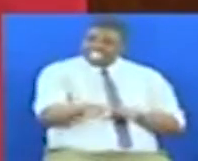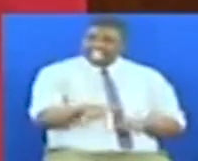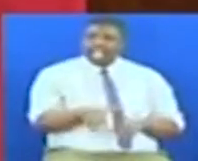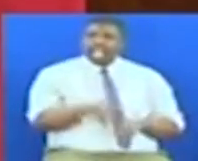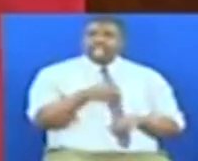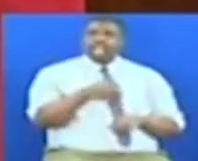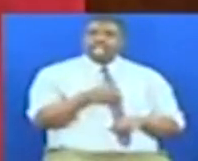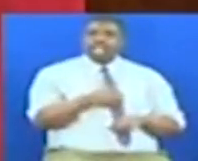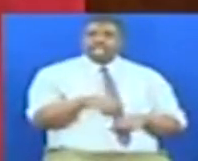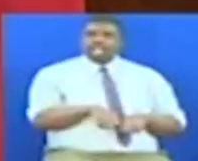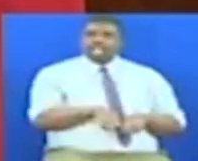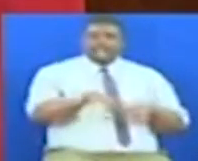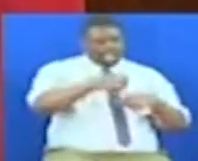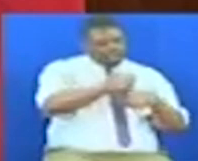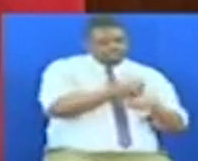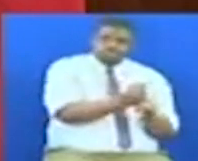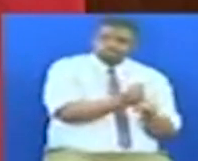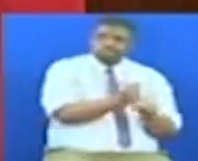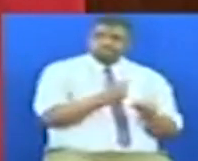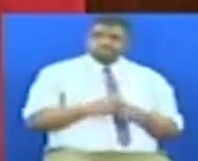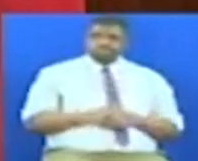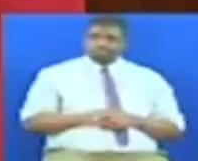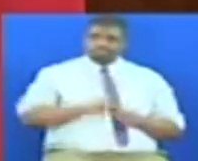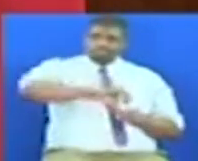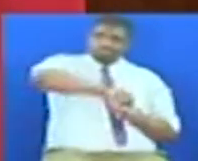Huu ni ukweli.